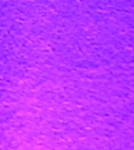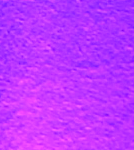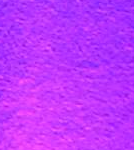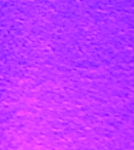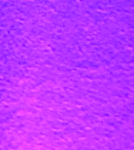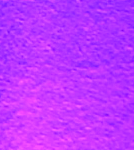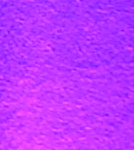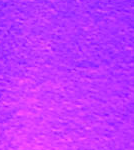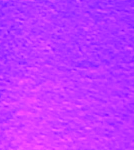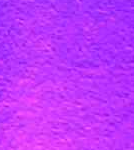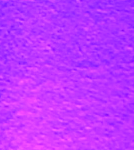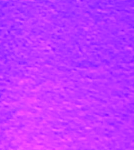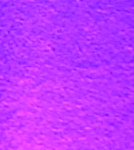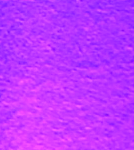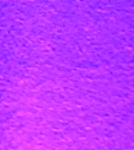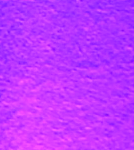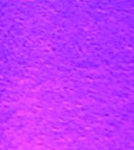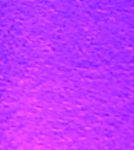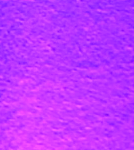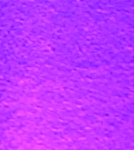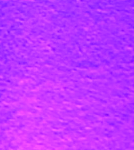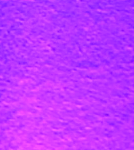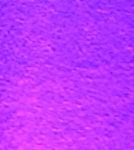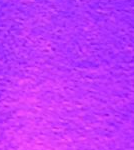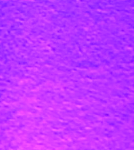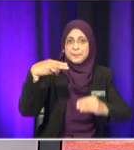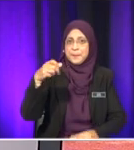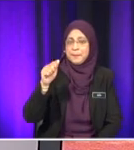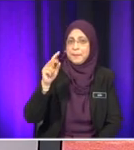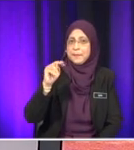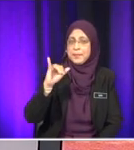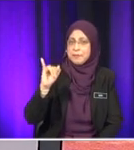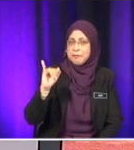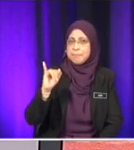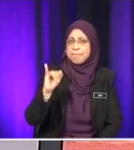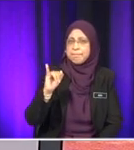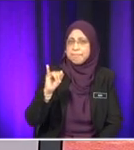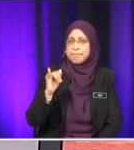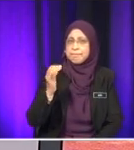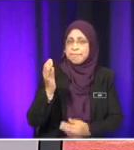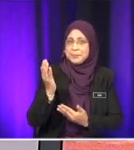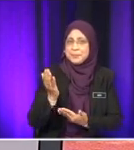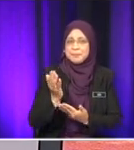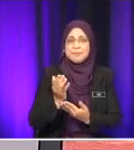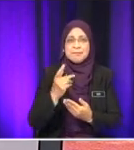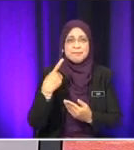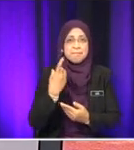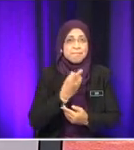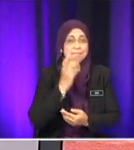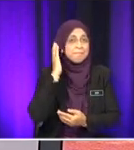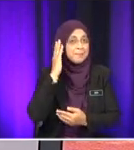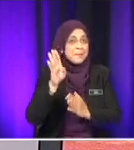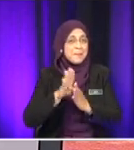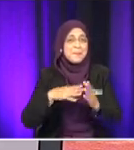Baik cego Aida Cikgu honey Katanya kita juga bakal bersama